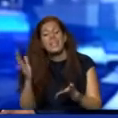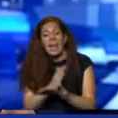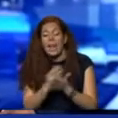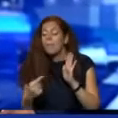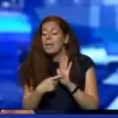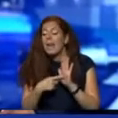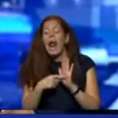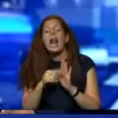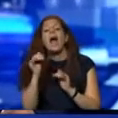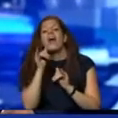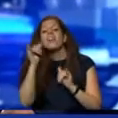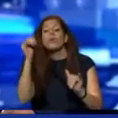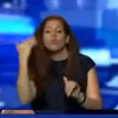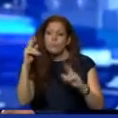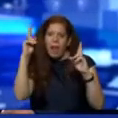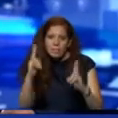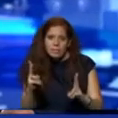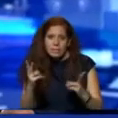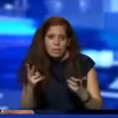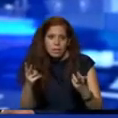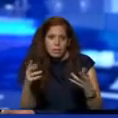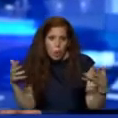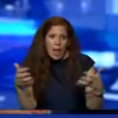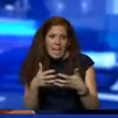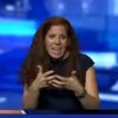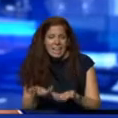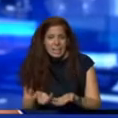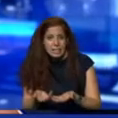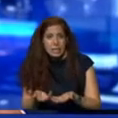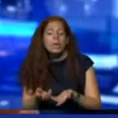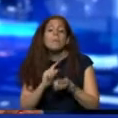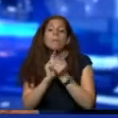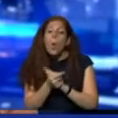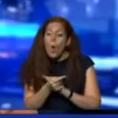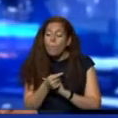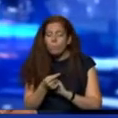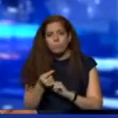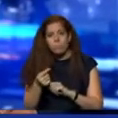שהיו שם, להפסיק את כל הכנס, במקום להוציא את מי